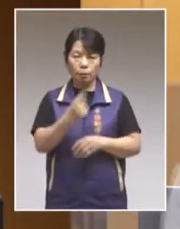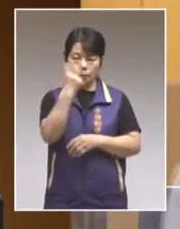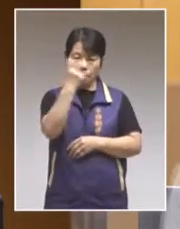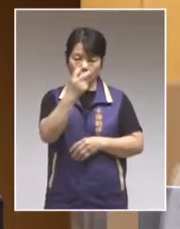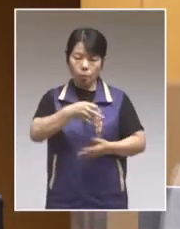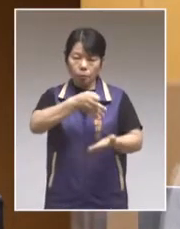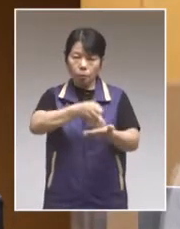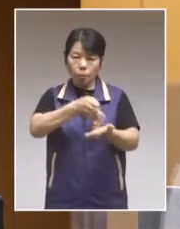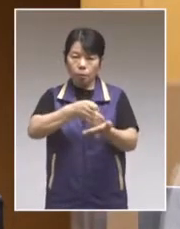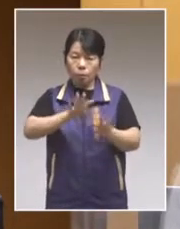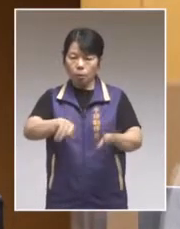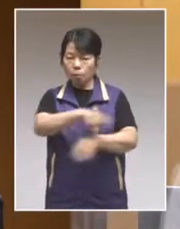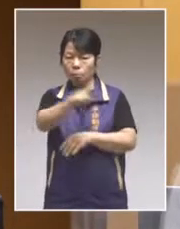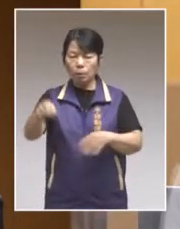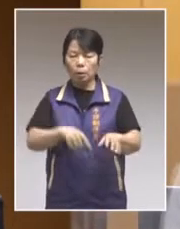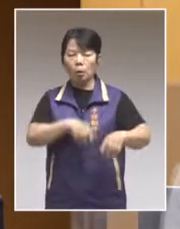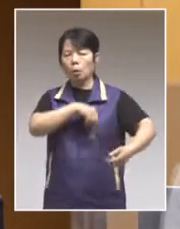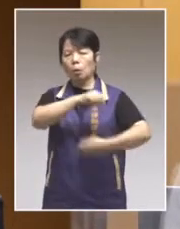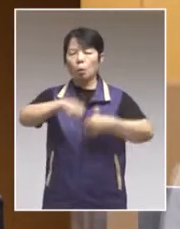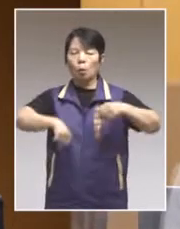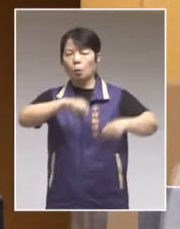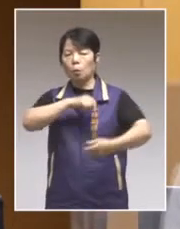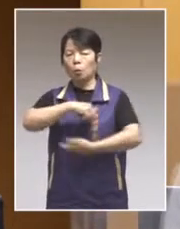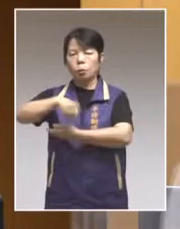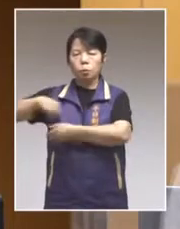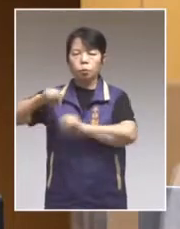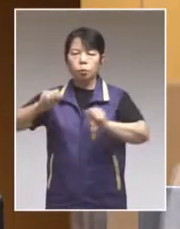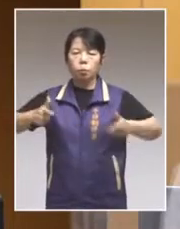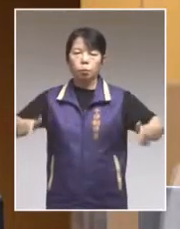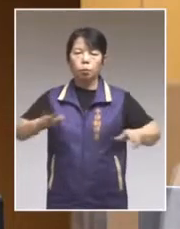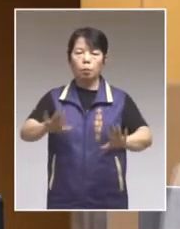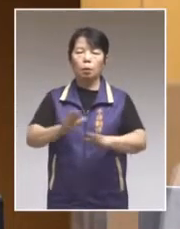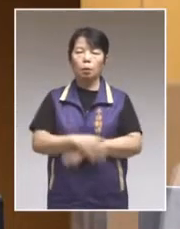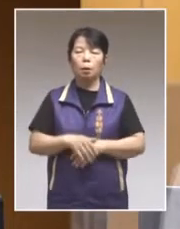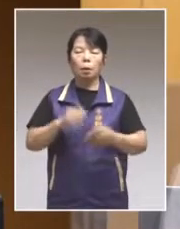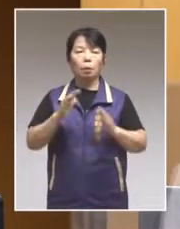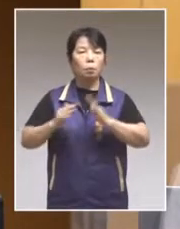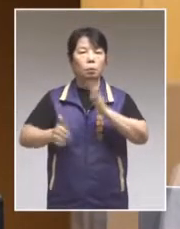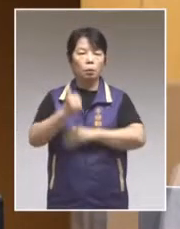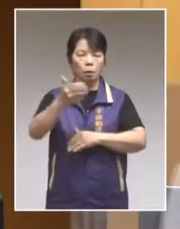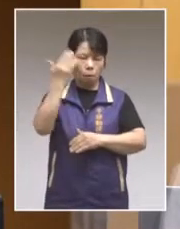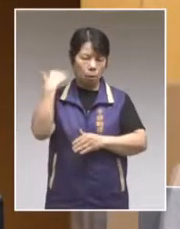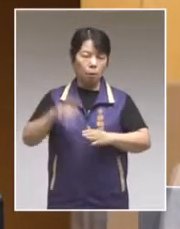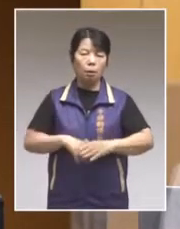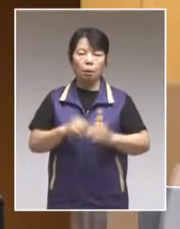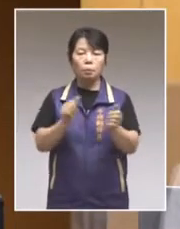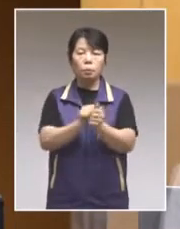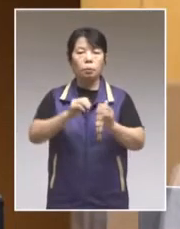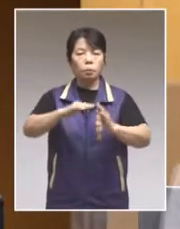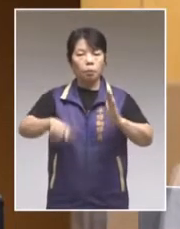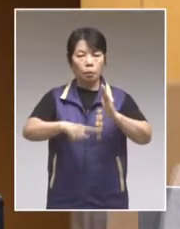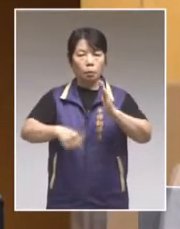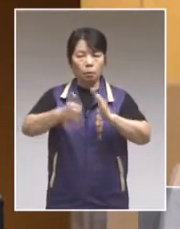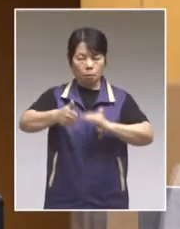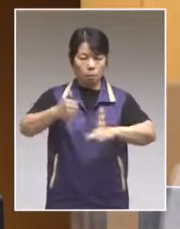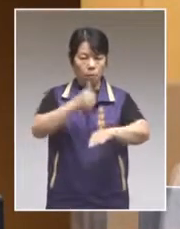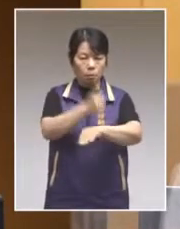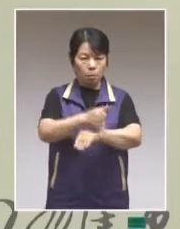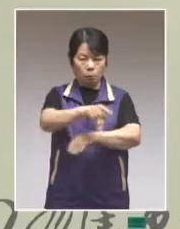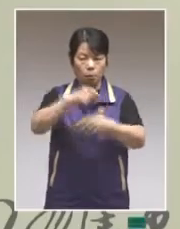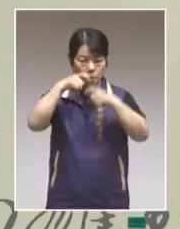啊，各方有很多意见。那与市长在担任副院长的时候推动口罩实名制有差，那想请教市长的看法。